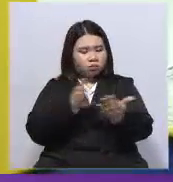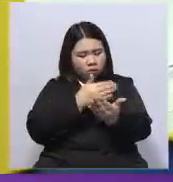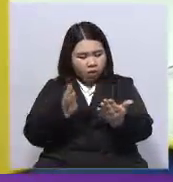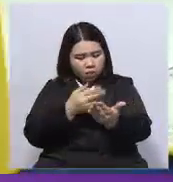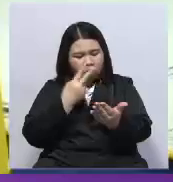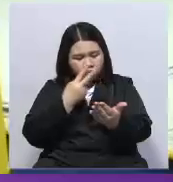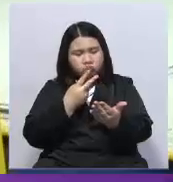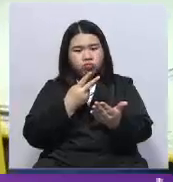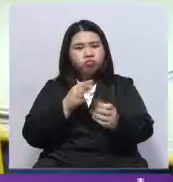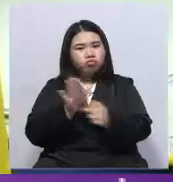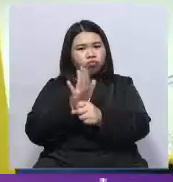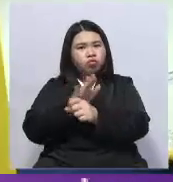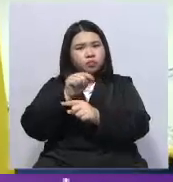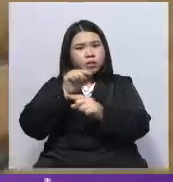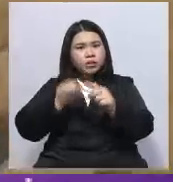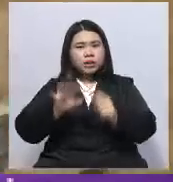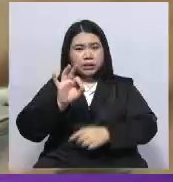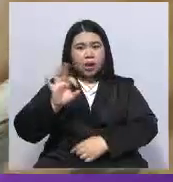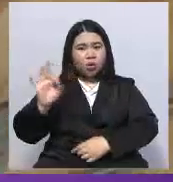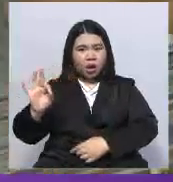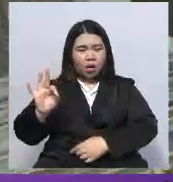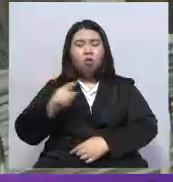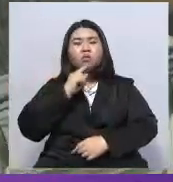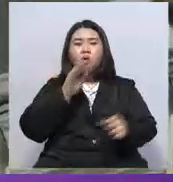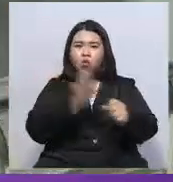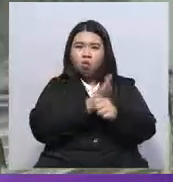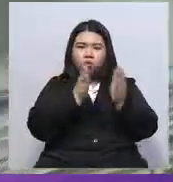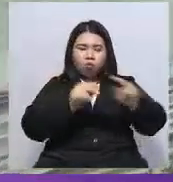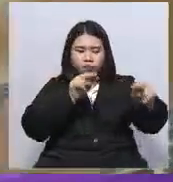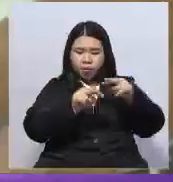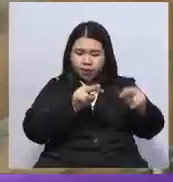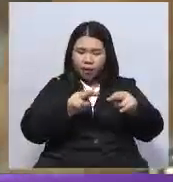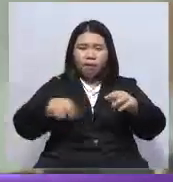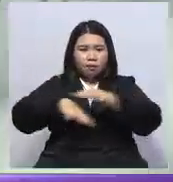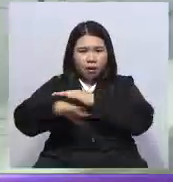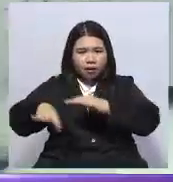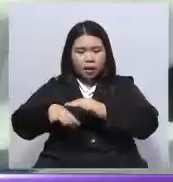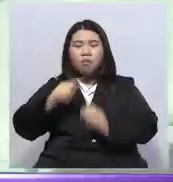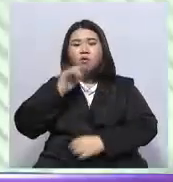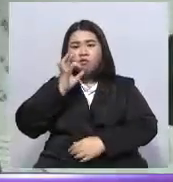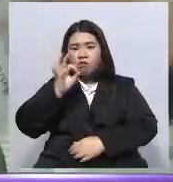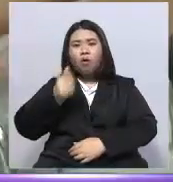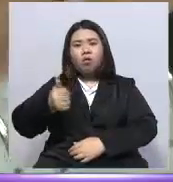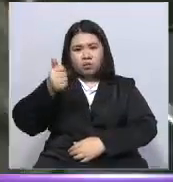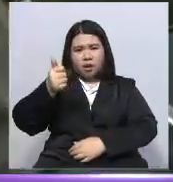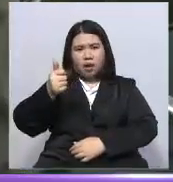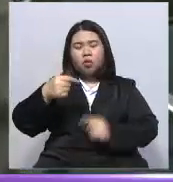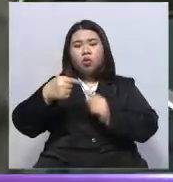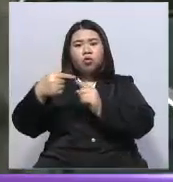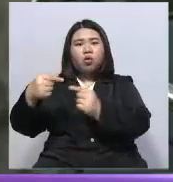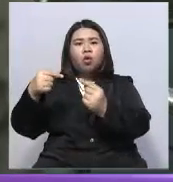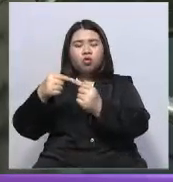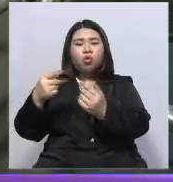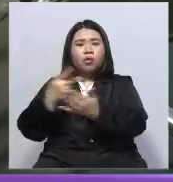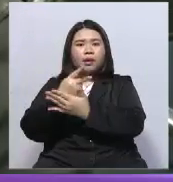ความสมบูรณ์เรียบร้อยไปกว่า99%ครบถ้วนทั้งพยานหลักฐานสามารถสั่งฟ้องนายเปรมชัยและพวกต่อพนักงานอัยการจังหวัดทอง